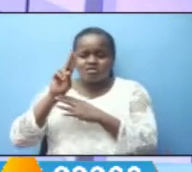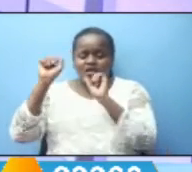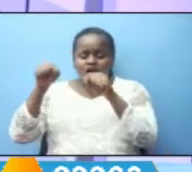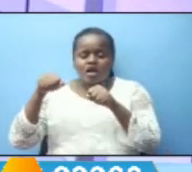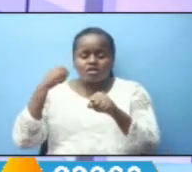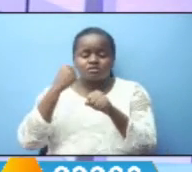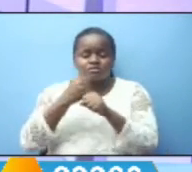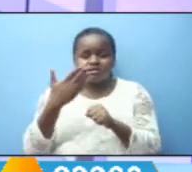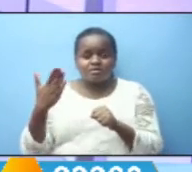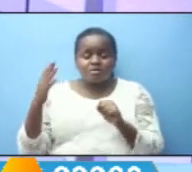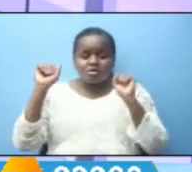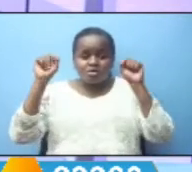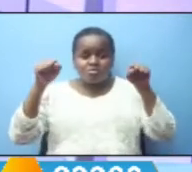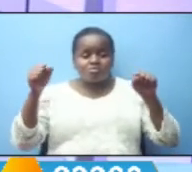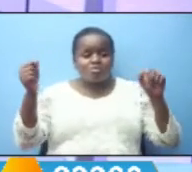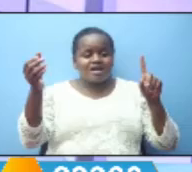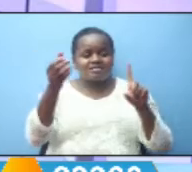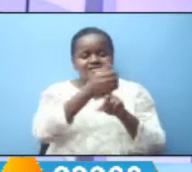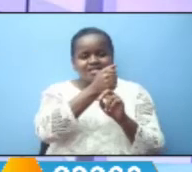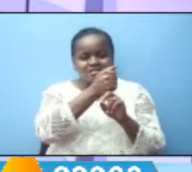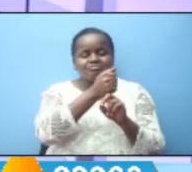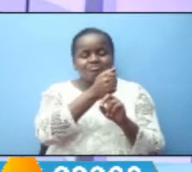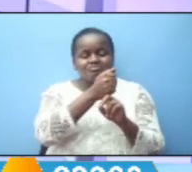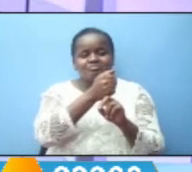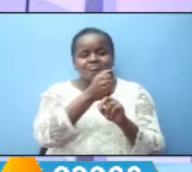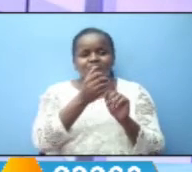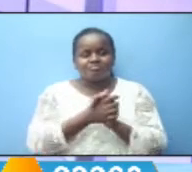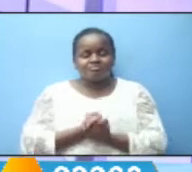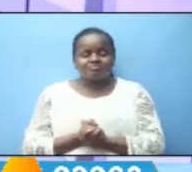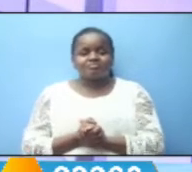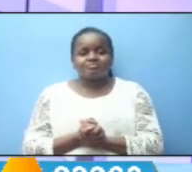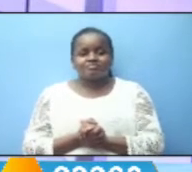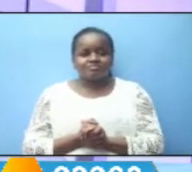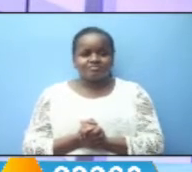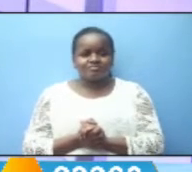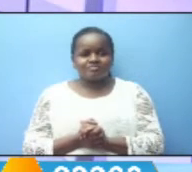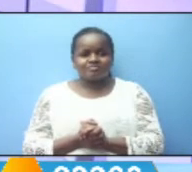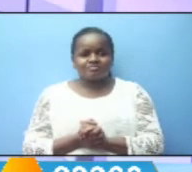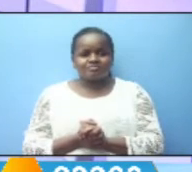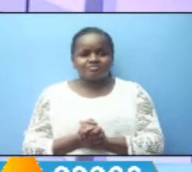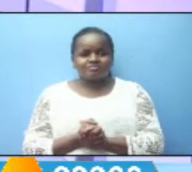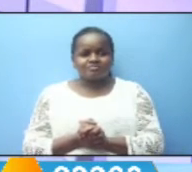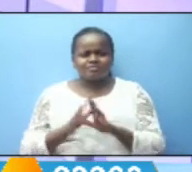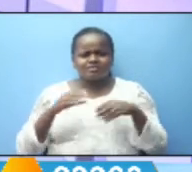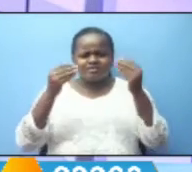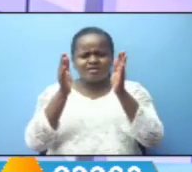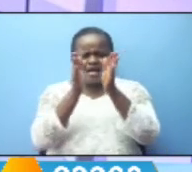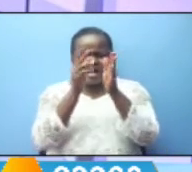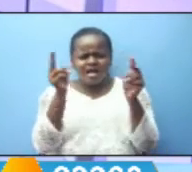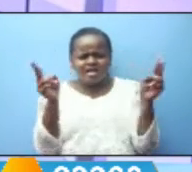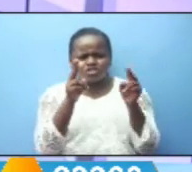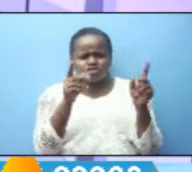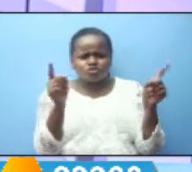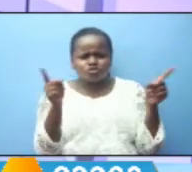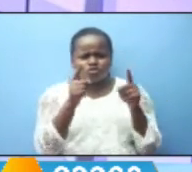wa gwika undu ucio nigetha ugikorwo ugikinyirwo ni undu ucio ureka na ni ngugikuhe okarwa no kanini